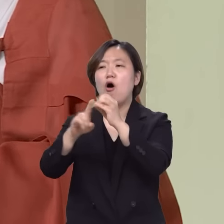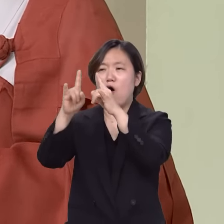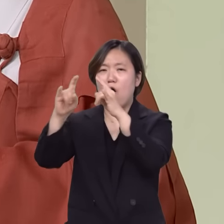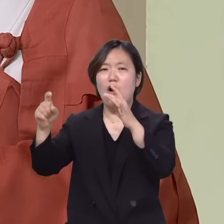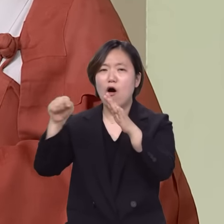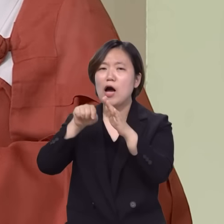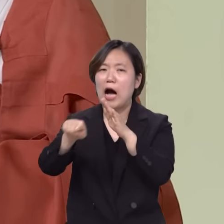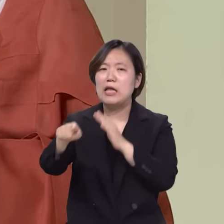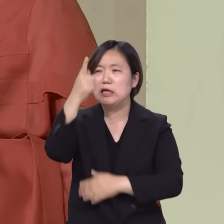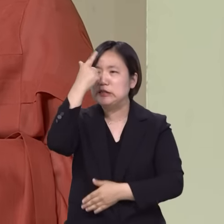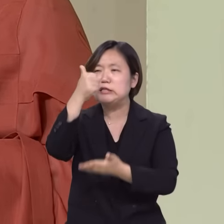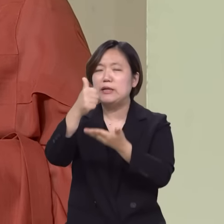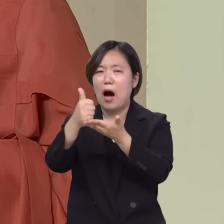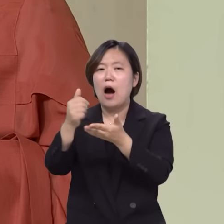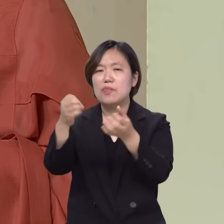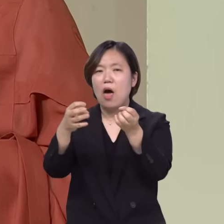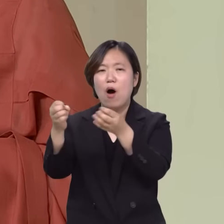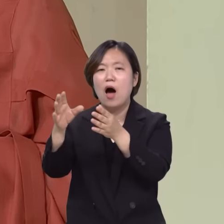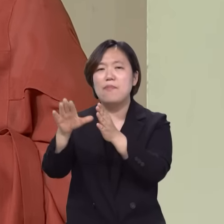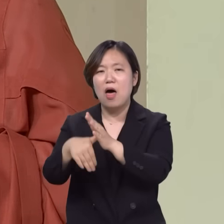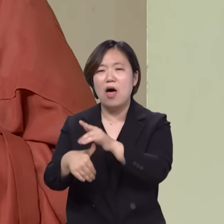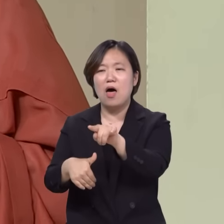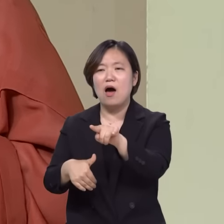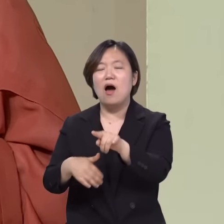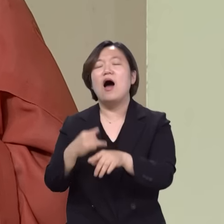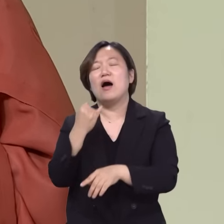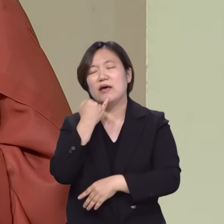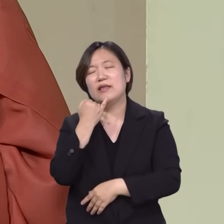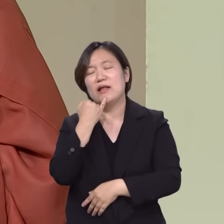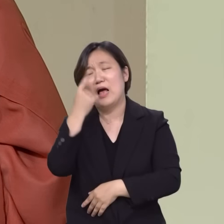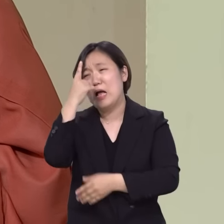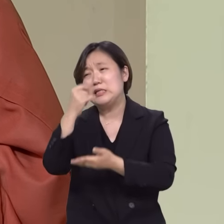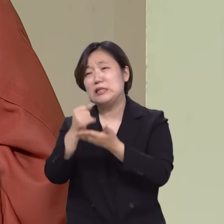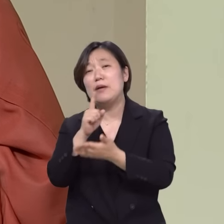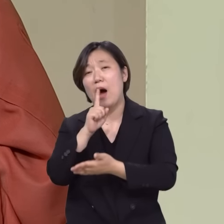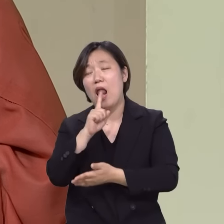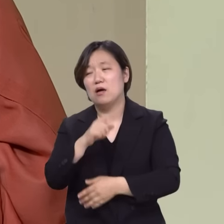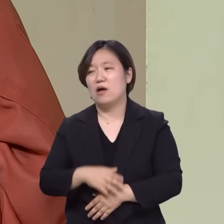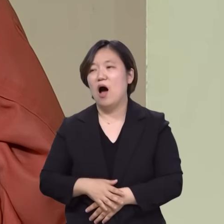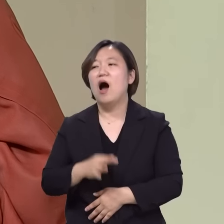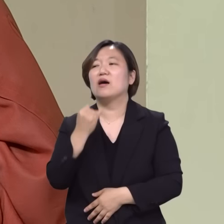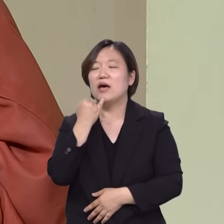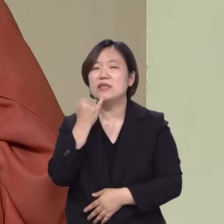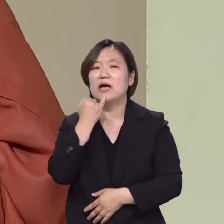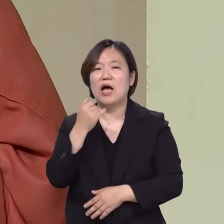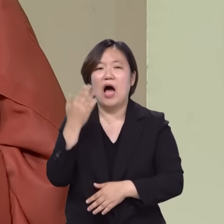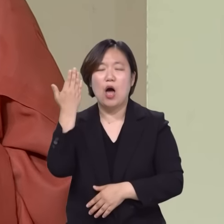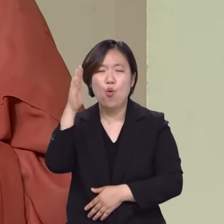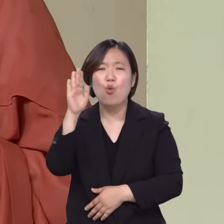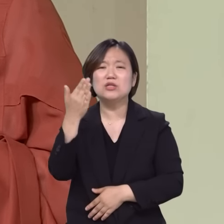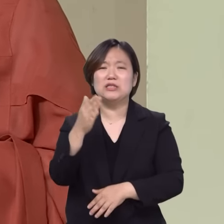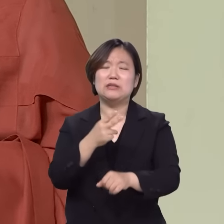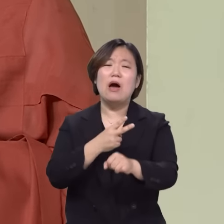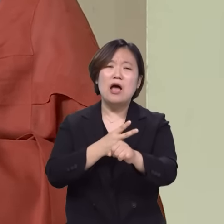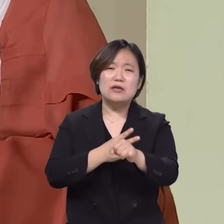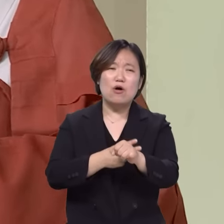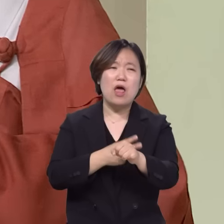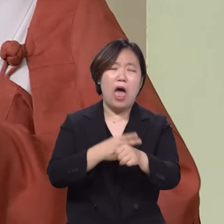스님께서 괜찮다 괜찮다 요새 의료 기술을 얼마나 좋으냐 그러니까 병원에 잘